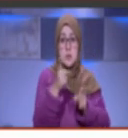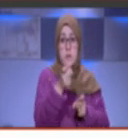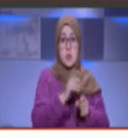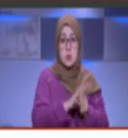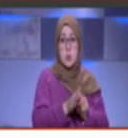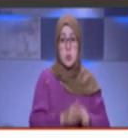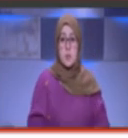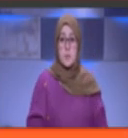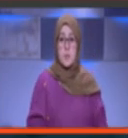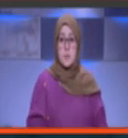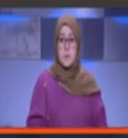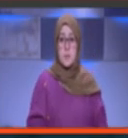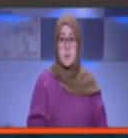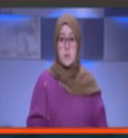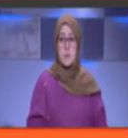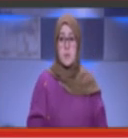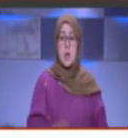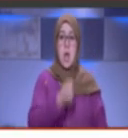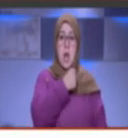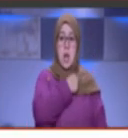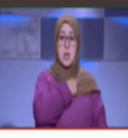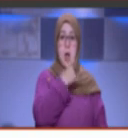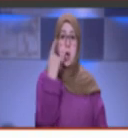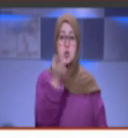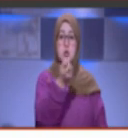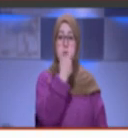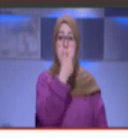لدينا 10 عقاقير قيد الاختبار